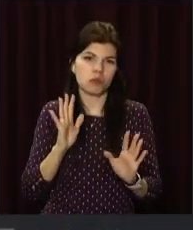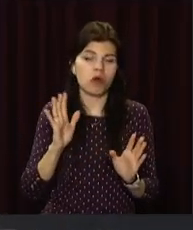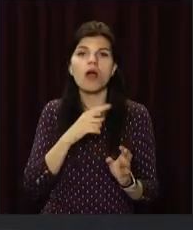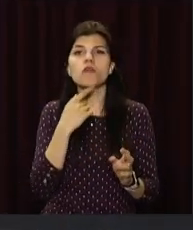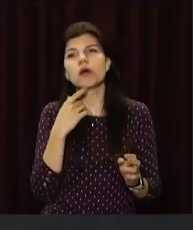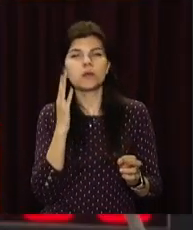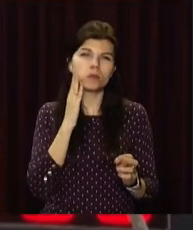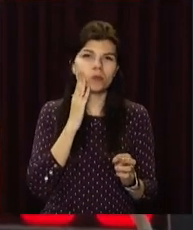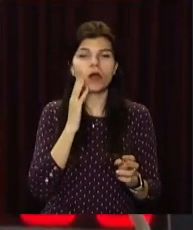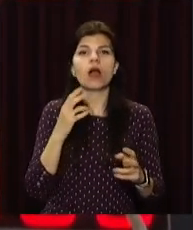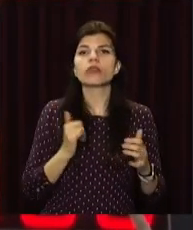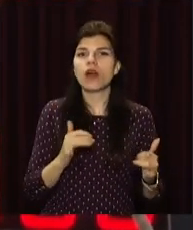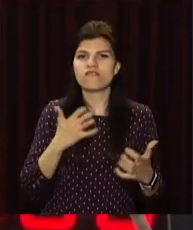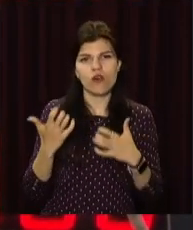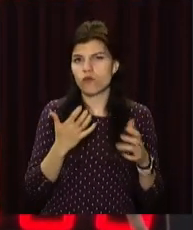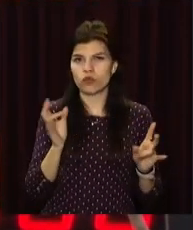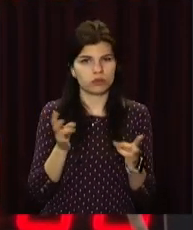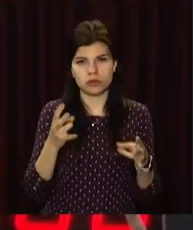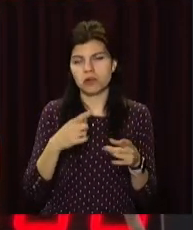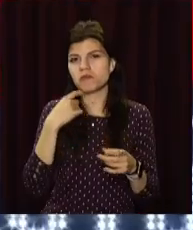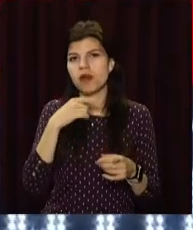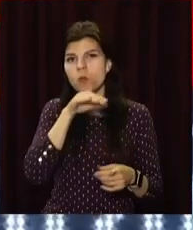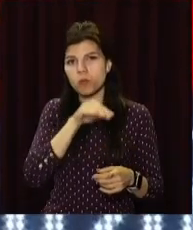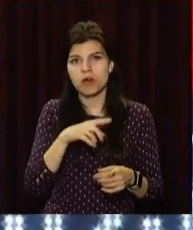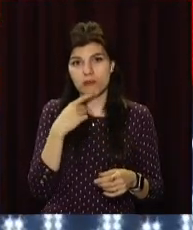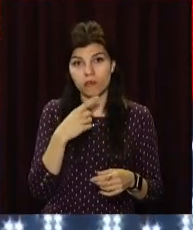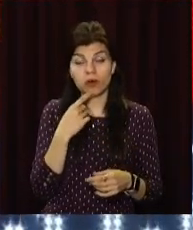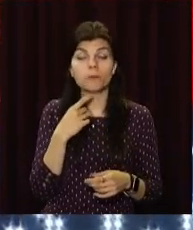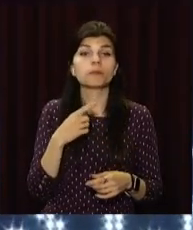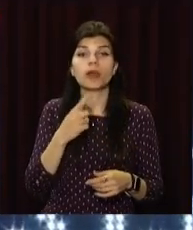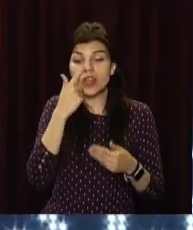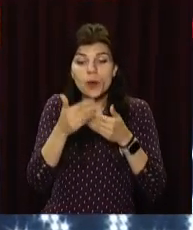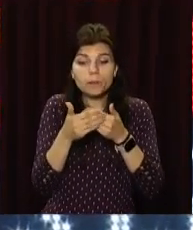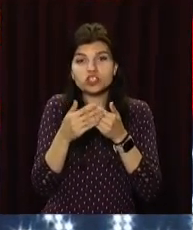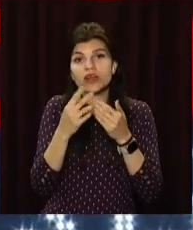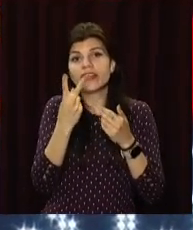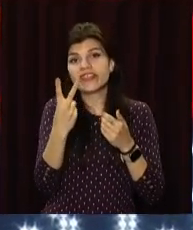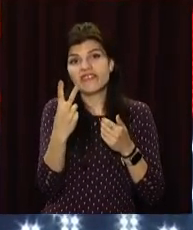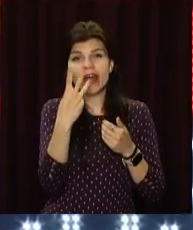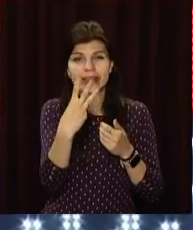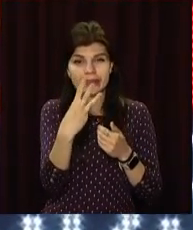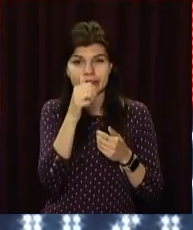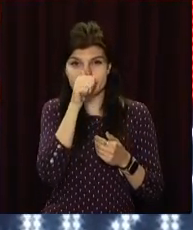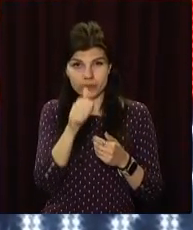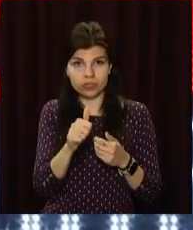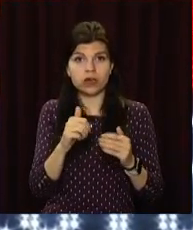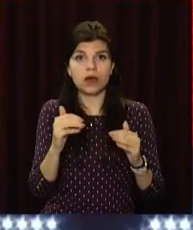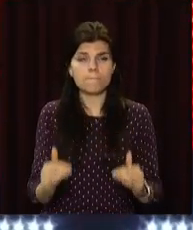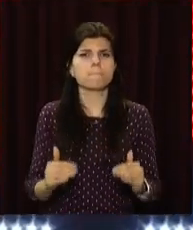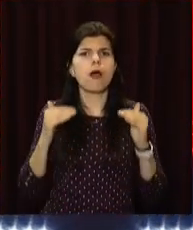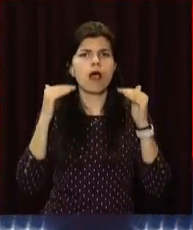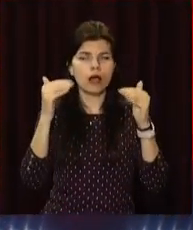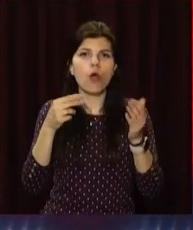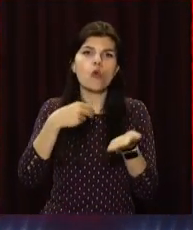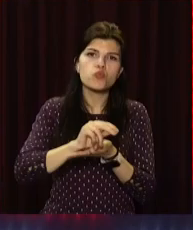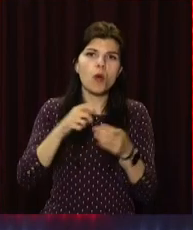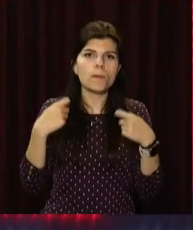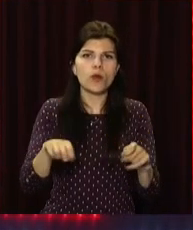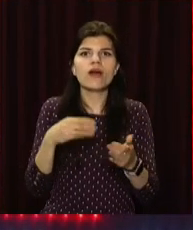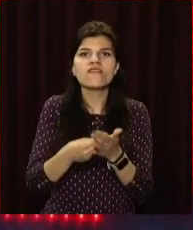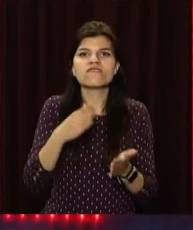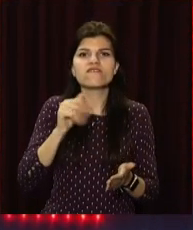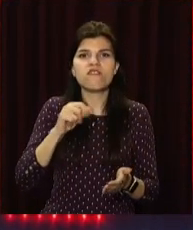то підстав для хвилювання немає, відзначають фахівці. У найближчі 2-3 місяці різких стрибків на ринку купівлі-продажу